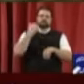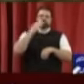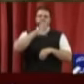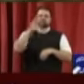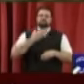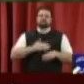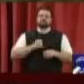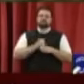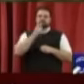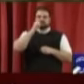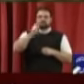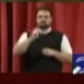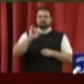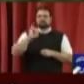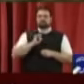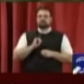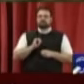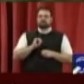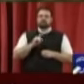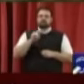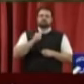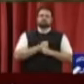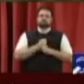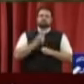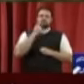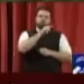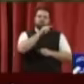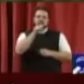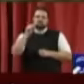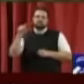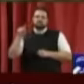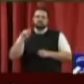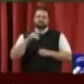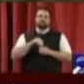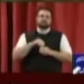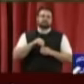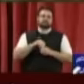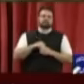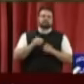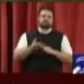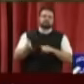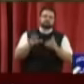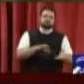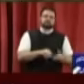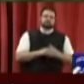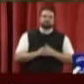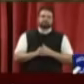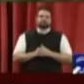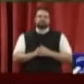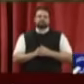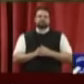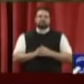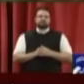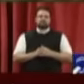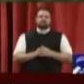rău cuiva, tu ce faci? Îți creezi o linii de potențial sau destin în care să pici acolo. De ce? Focusul tău